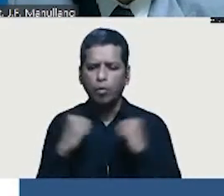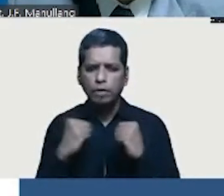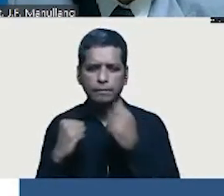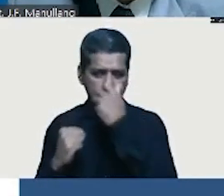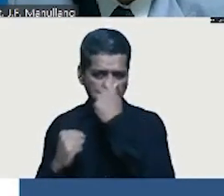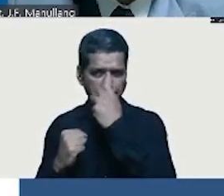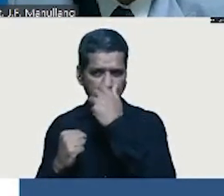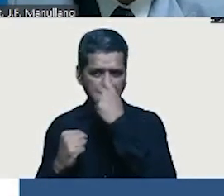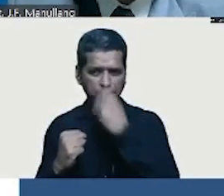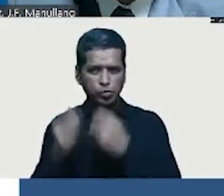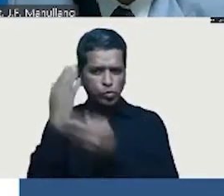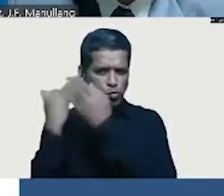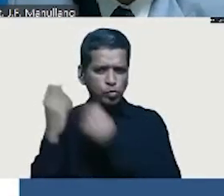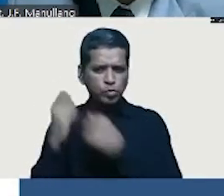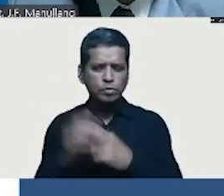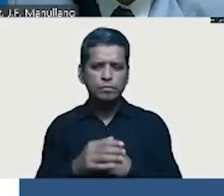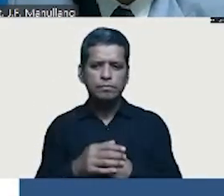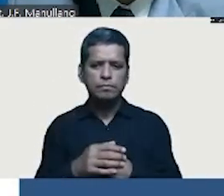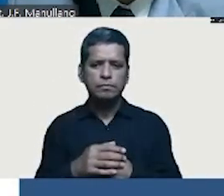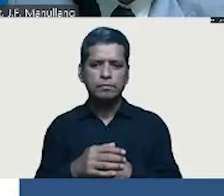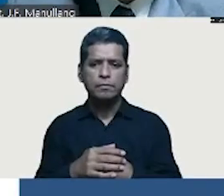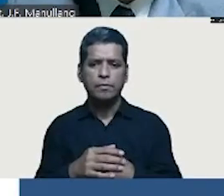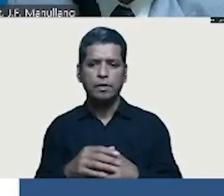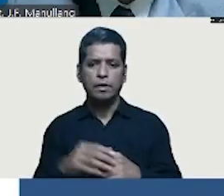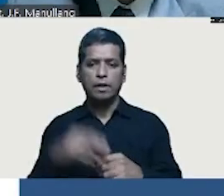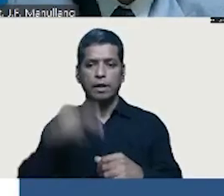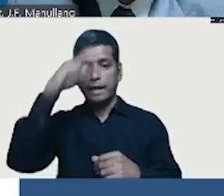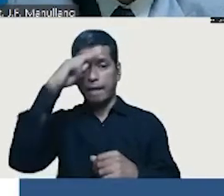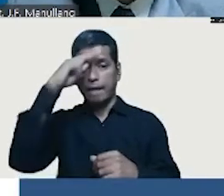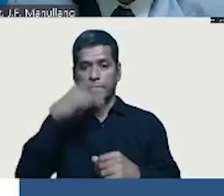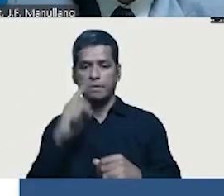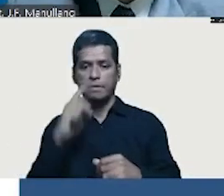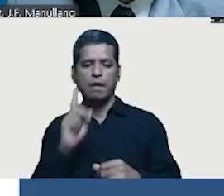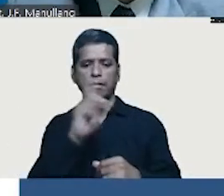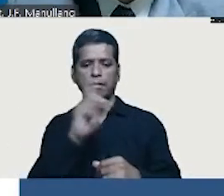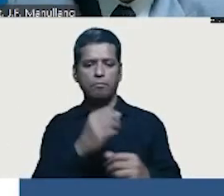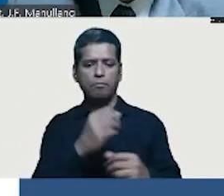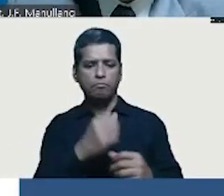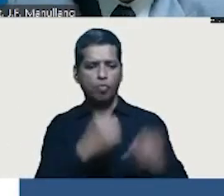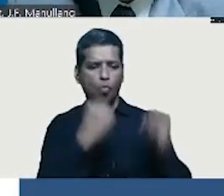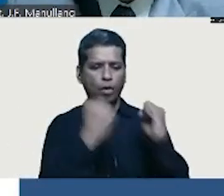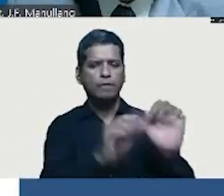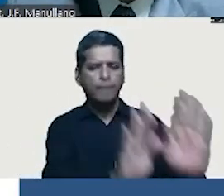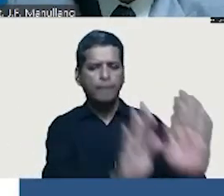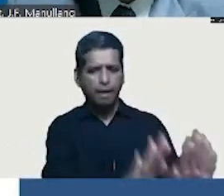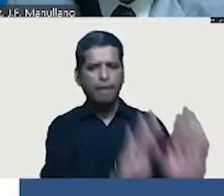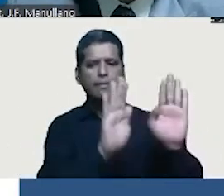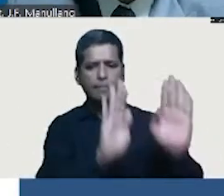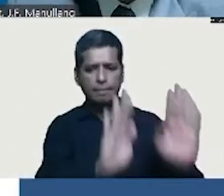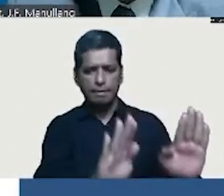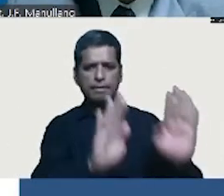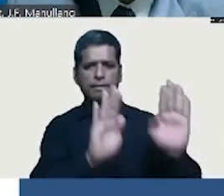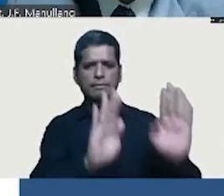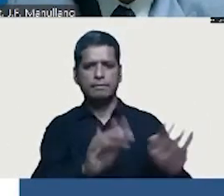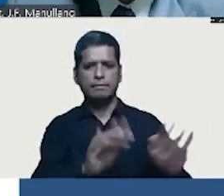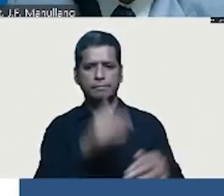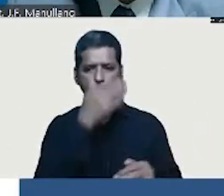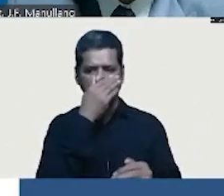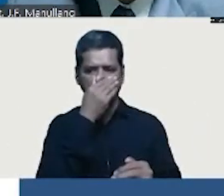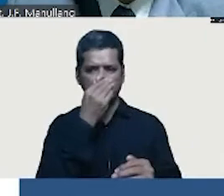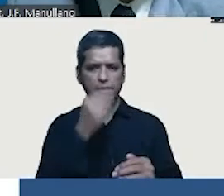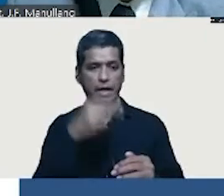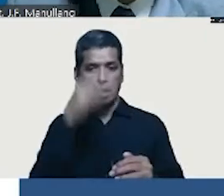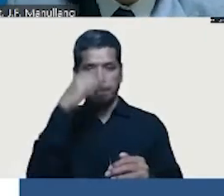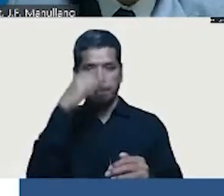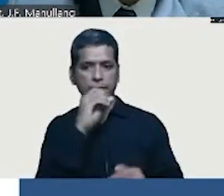tetapi nabi datang menguatkan mereka dan makan lebih itu berkata Percayalah